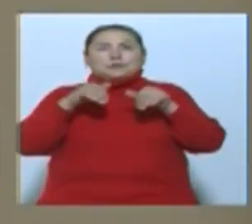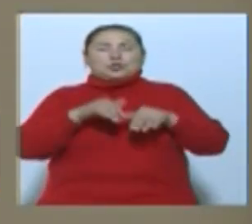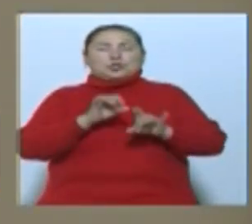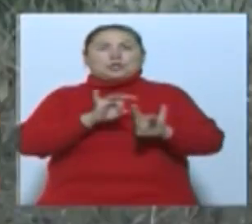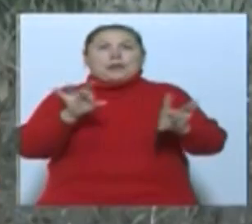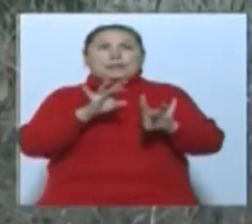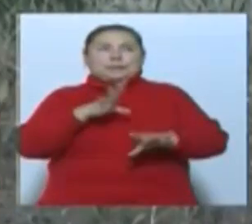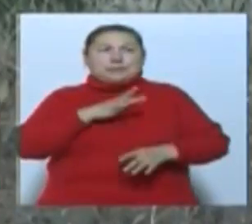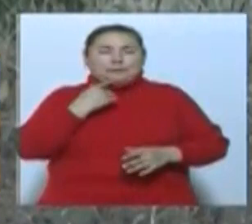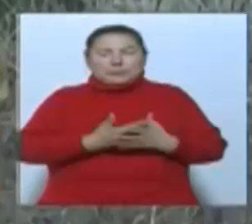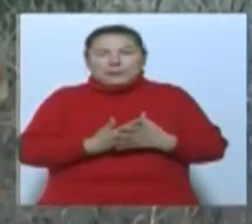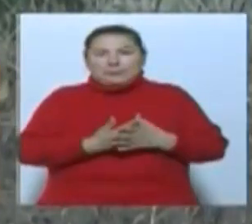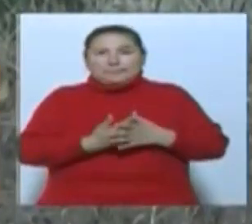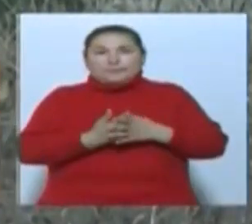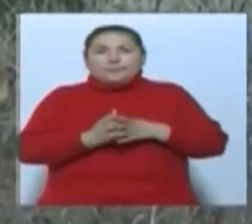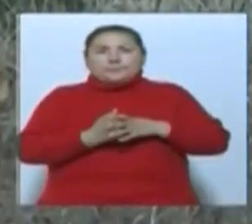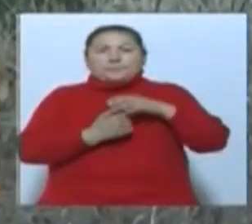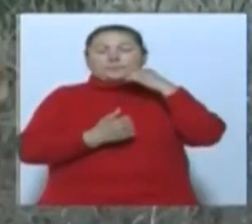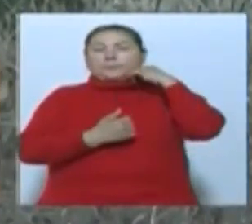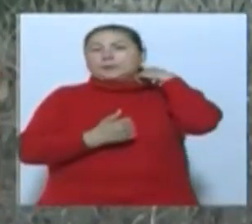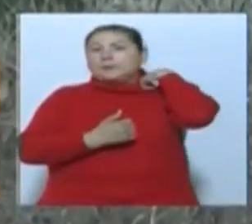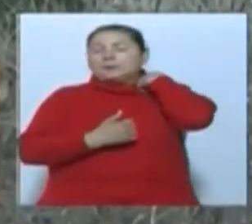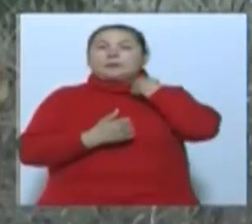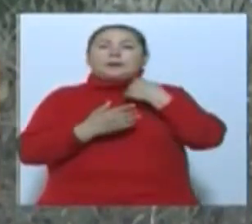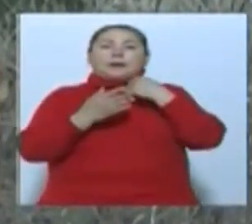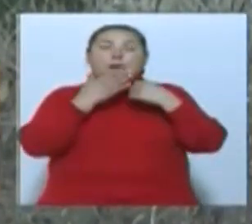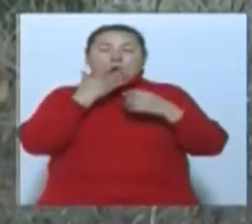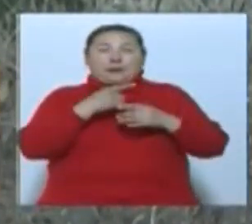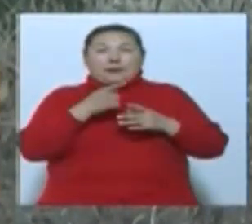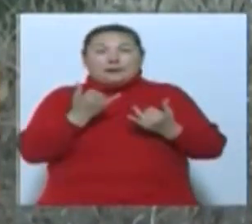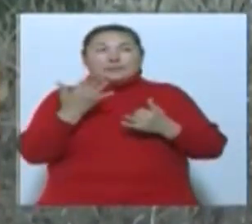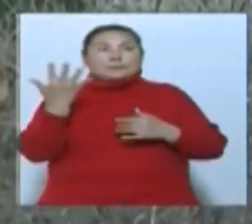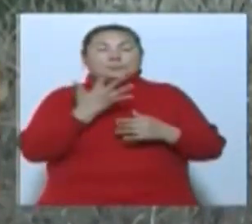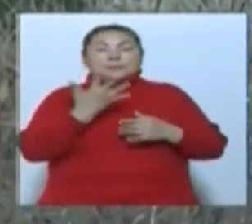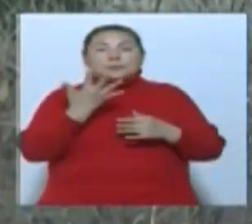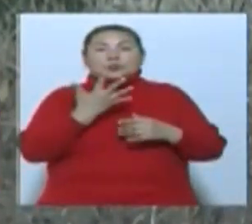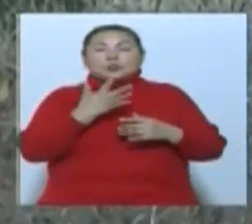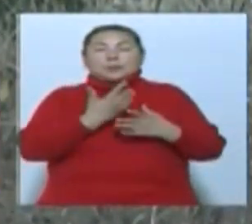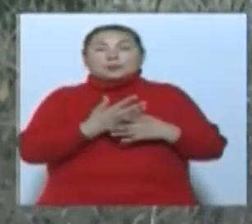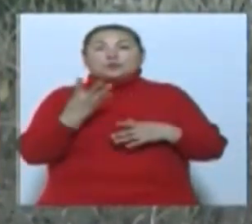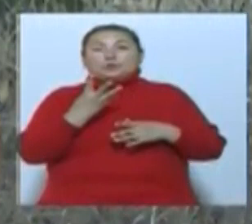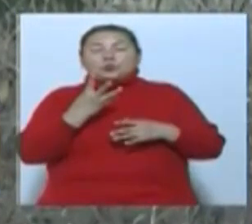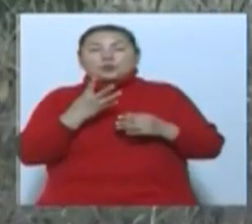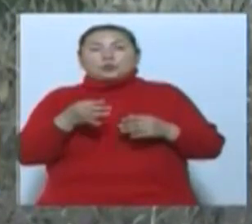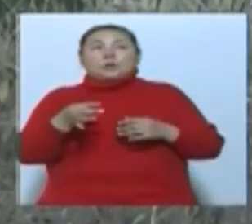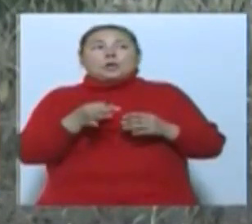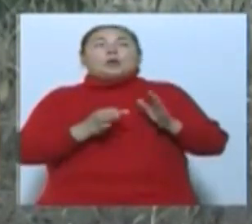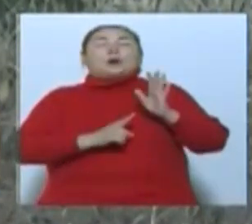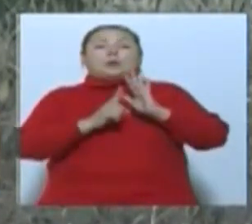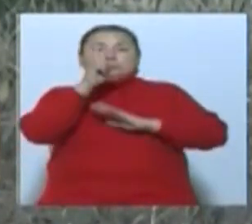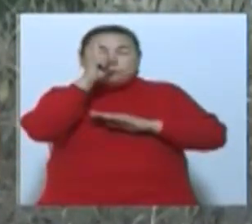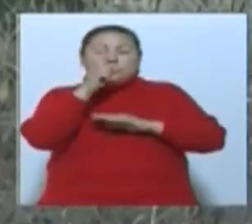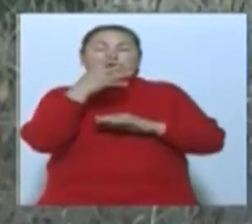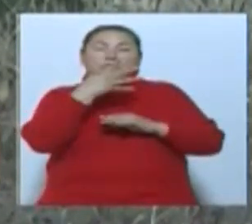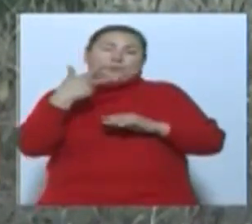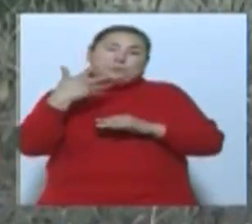айтты. Қазіргі уақытта 5-ші қабатқа, 4-ші қабатқа су барып тұр. Бірақ